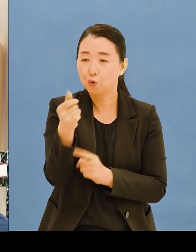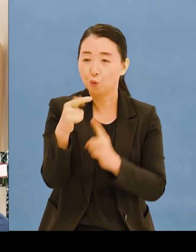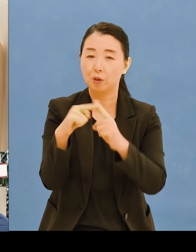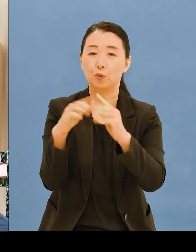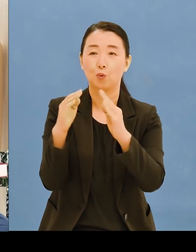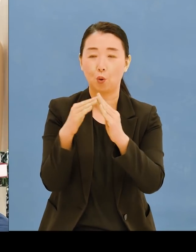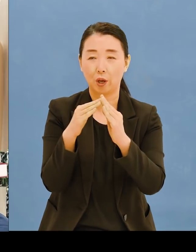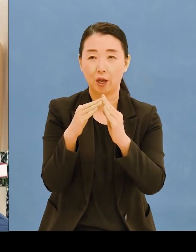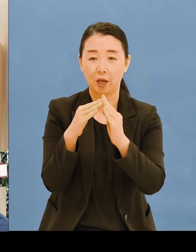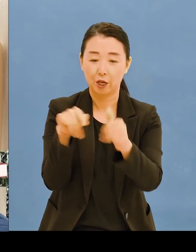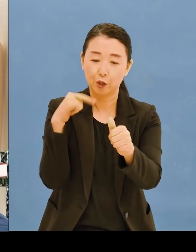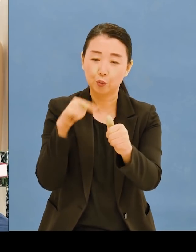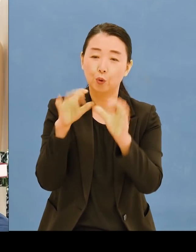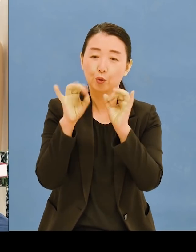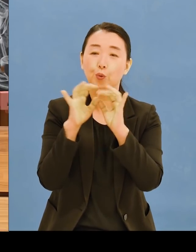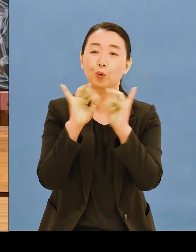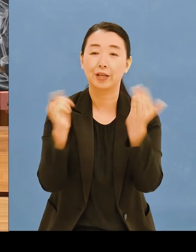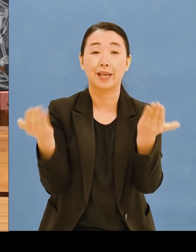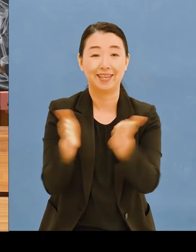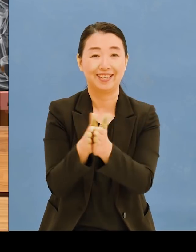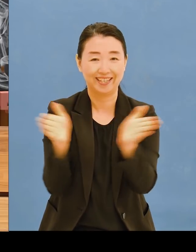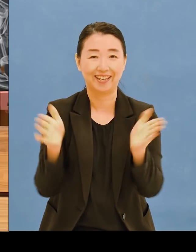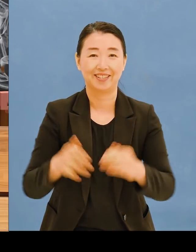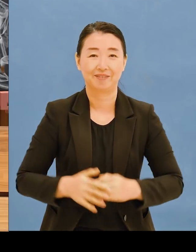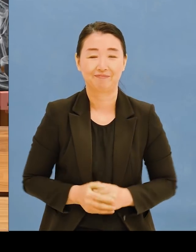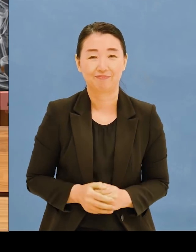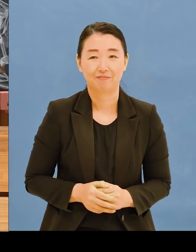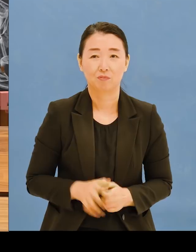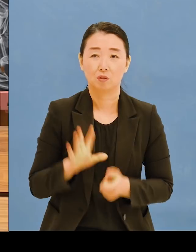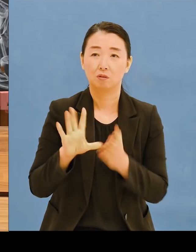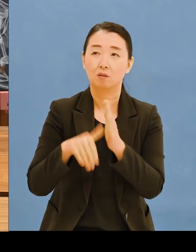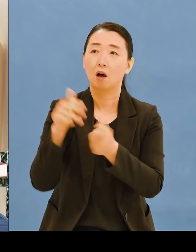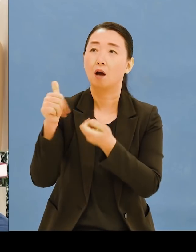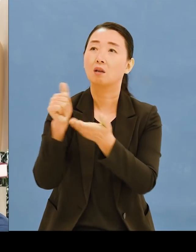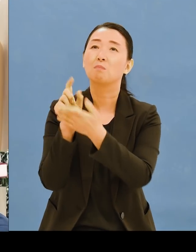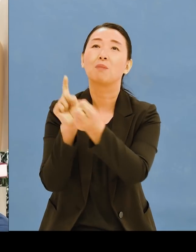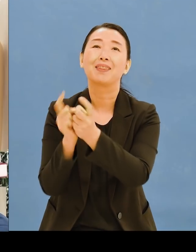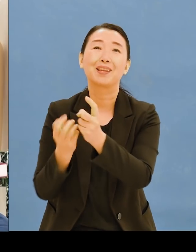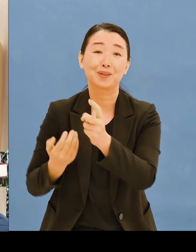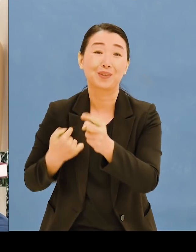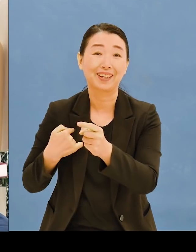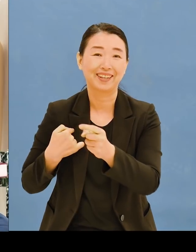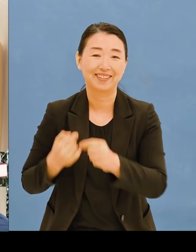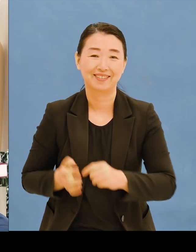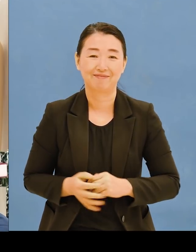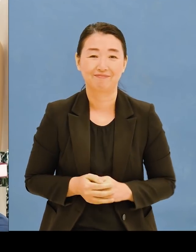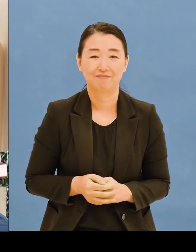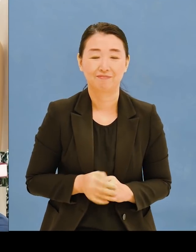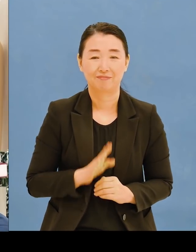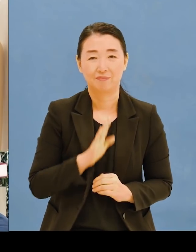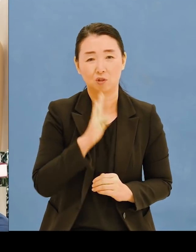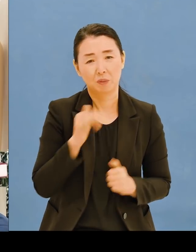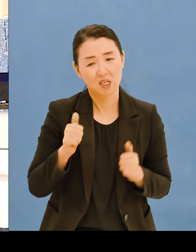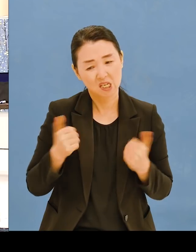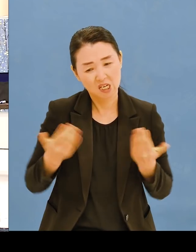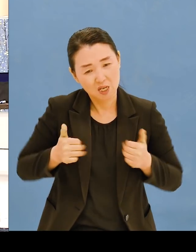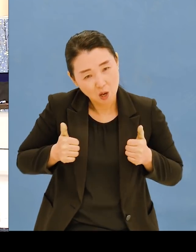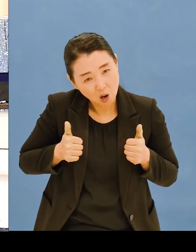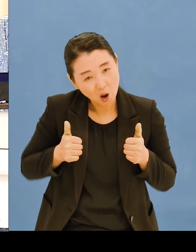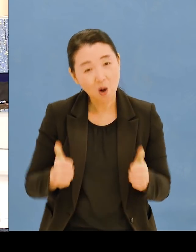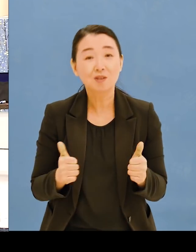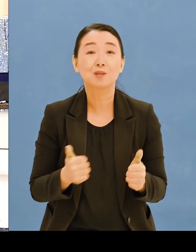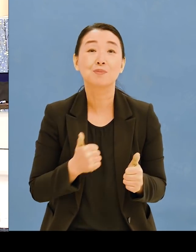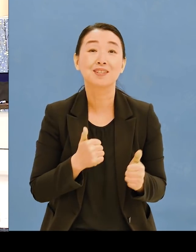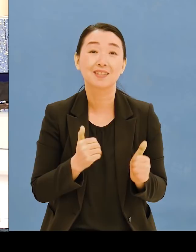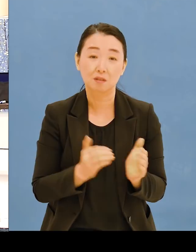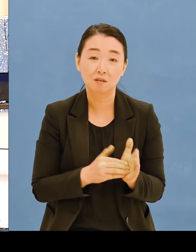교회에 이제 교육 전도사로 이제 부임을 하게 됐어요. 네. 그때는 아직 하나님 만나기 전이어서 정말 열심히는 했어요.